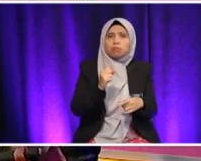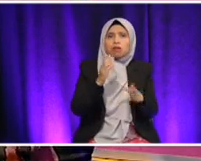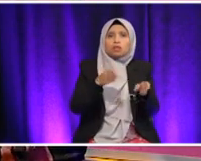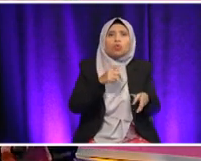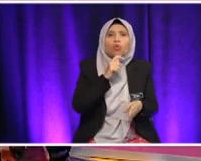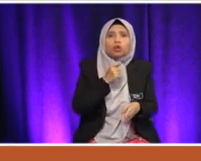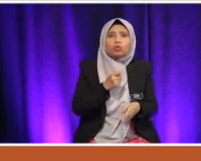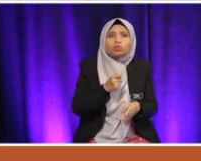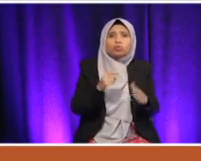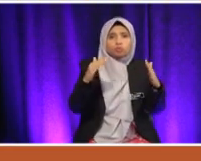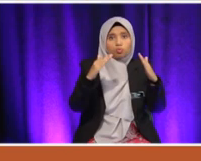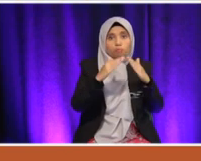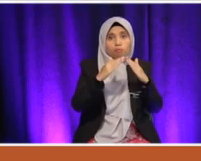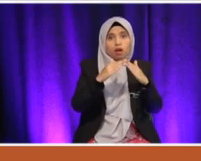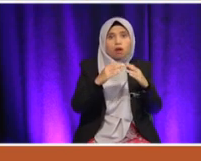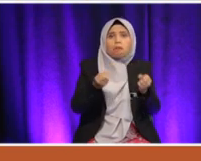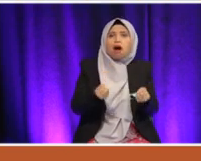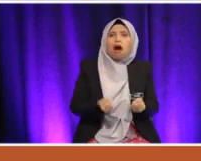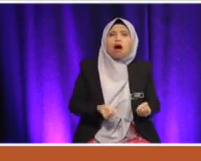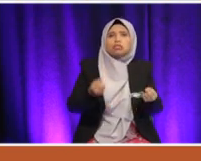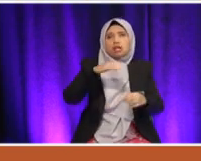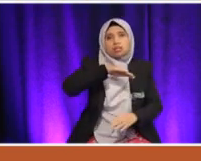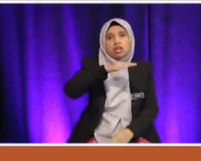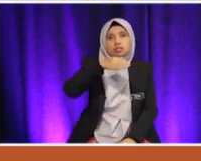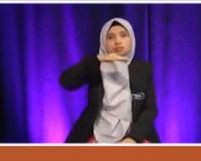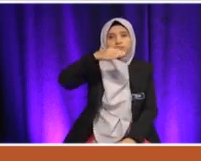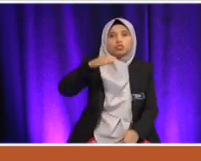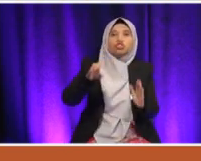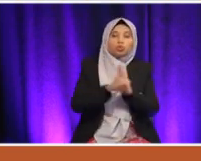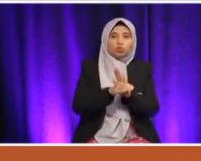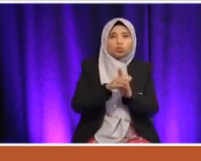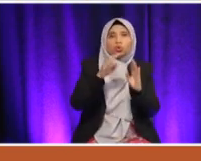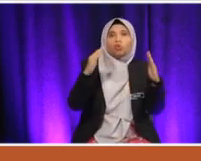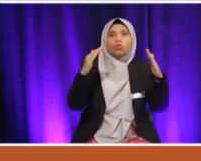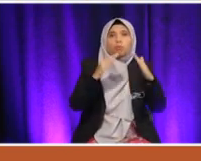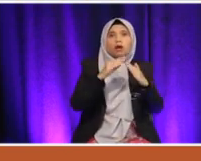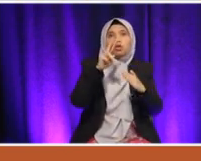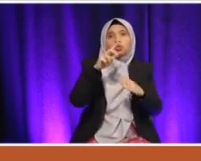rumah yang mempunyai banyak tangga contohnya rumah dua tingkat